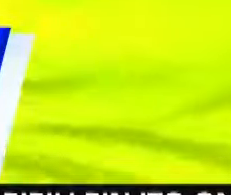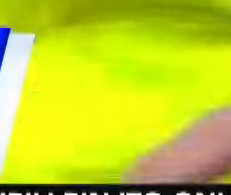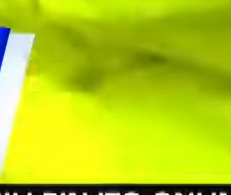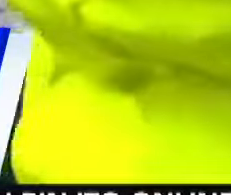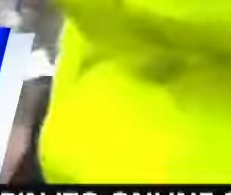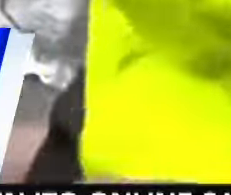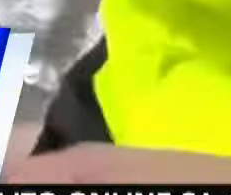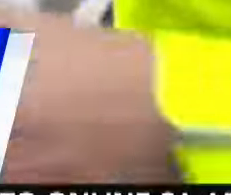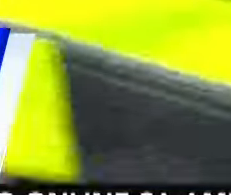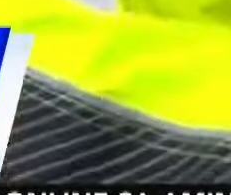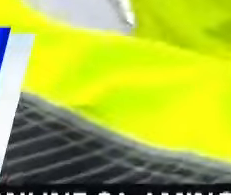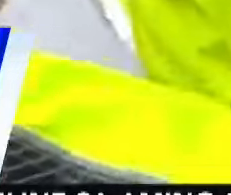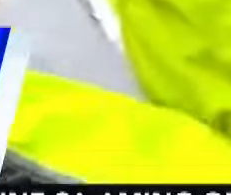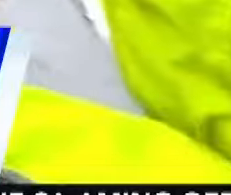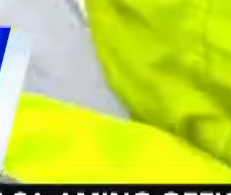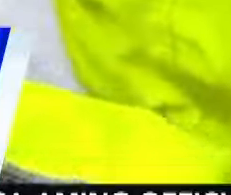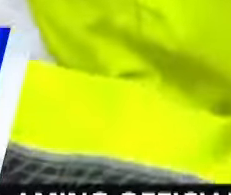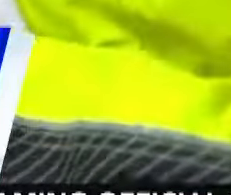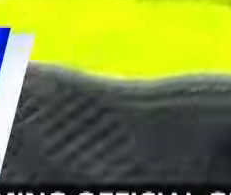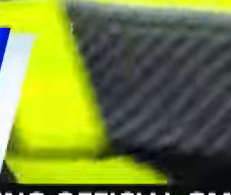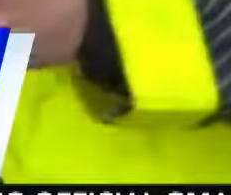Yung ating mga kababayan nasa aking paanan,